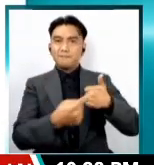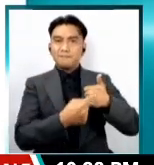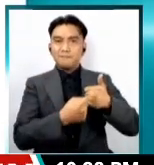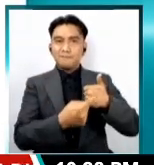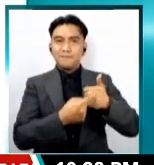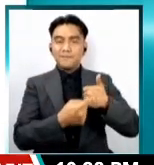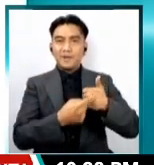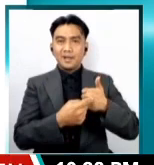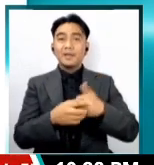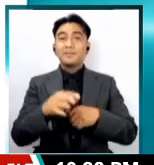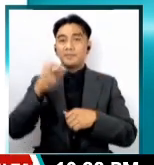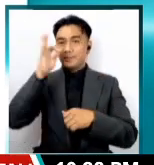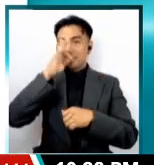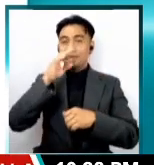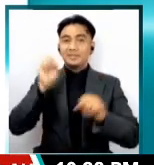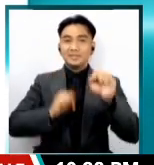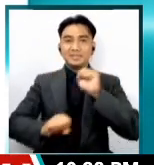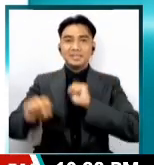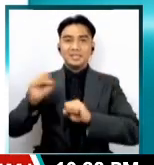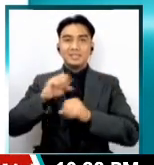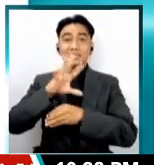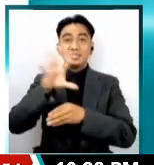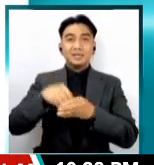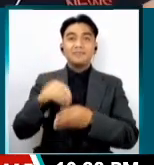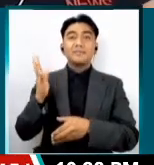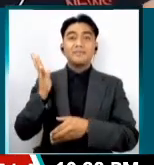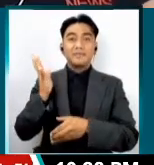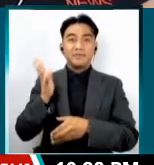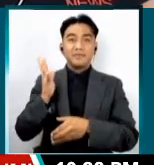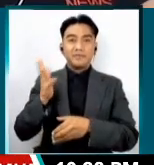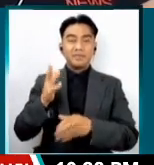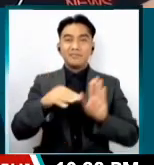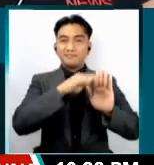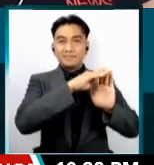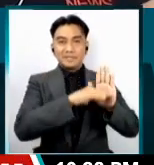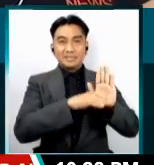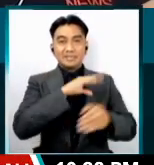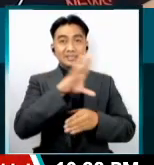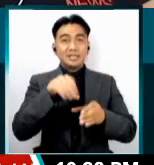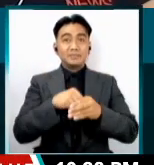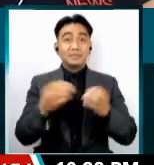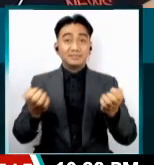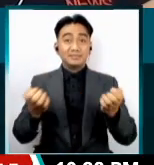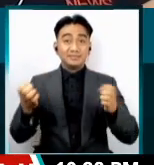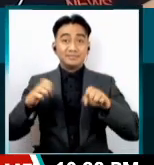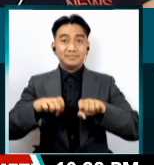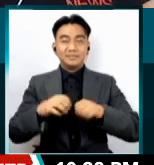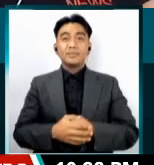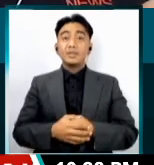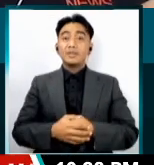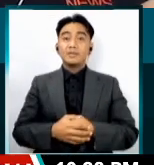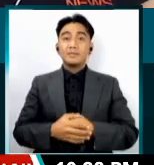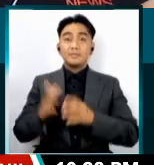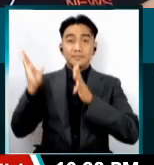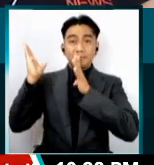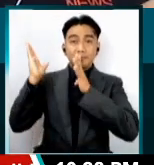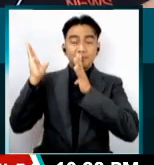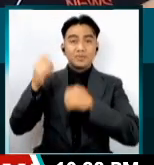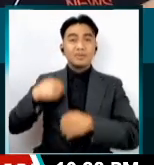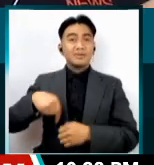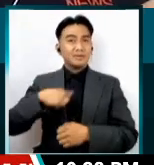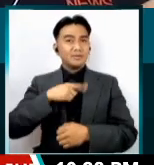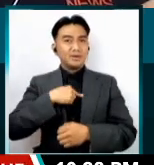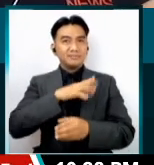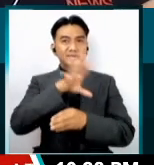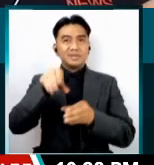50 finalists sa isang international science event. Pagka nanalo tayo bilang top 20, magkakaroon tayo ng pagkakataon